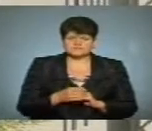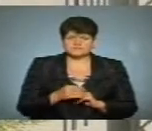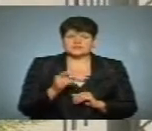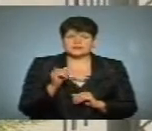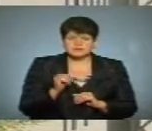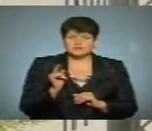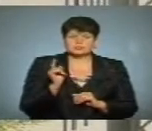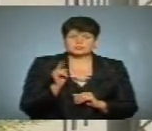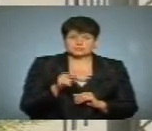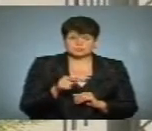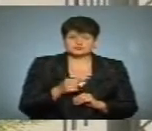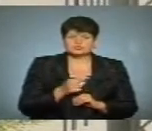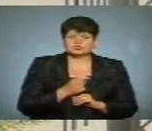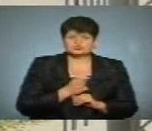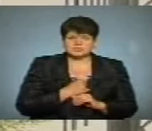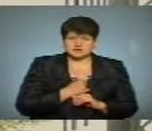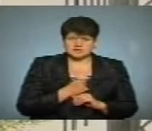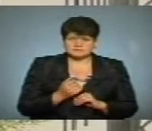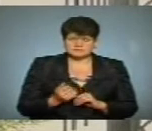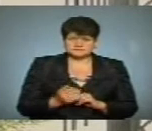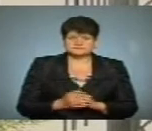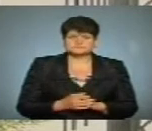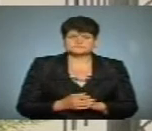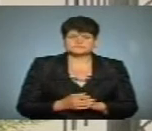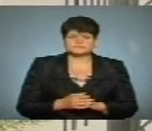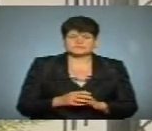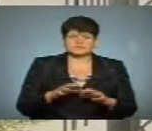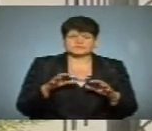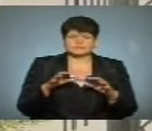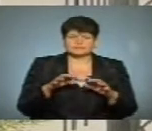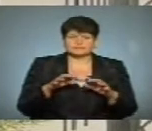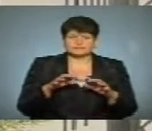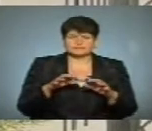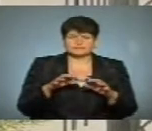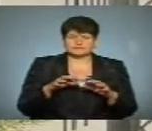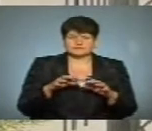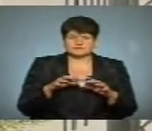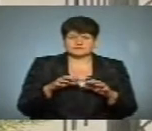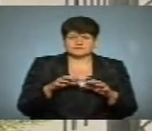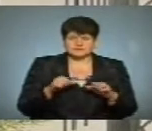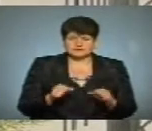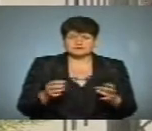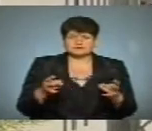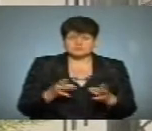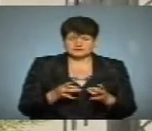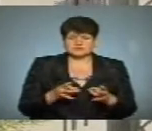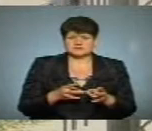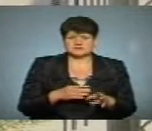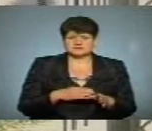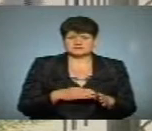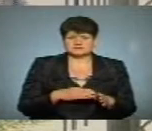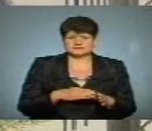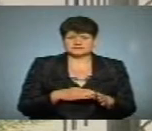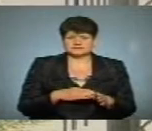тому, на жаль, влада стоїть перед необхідністю реагування на цю ситуацію